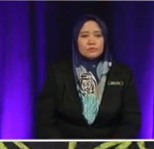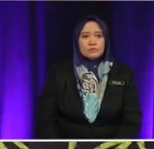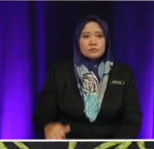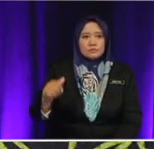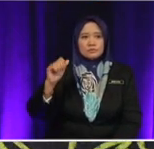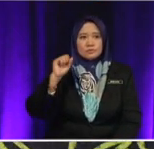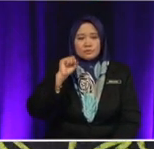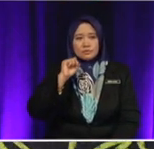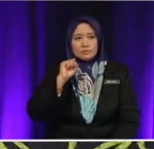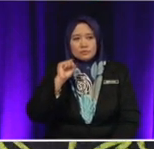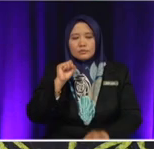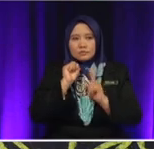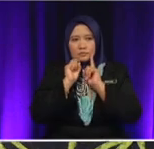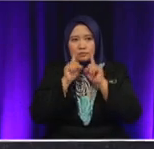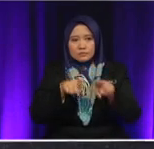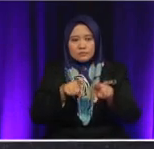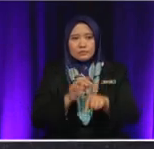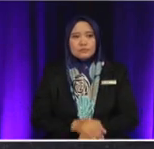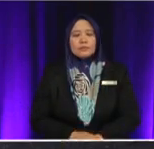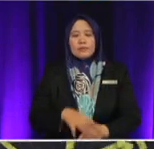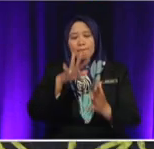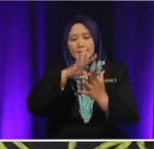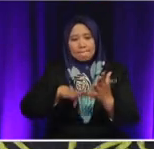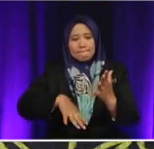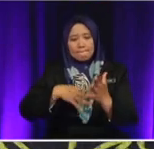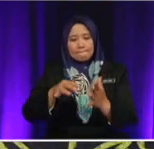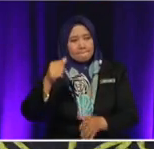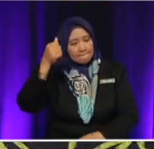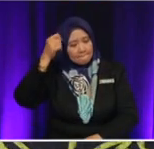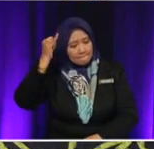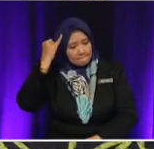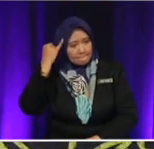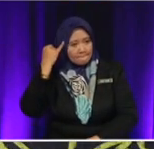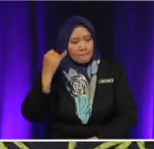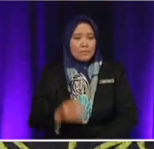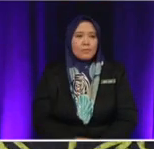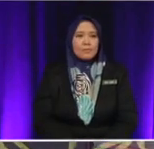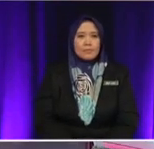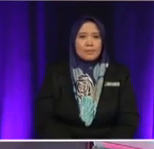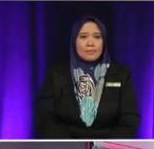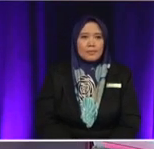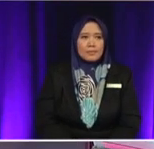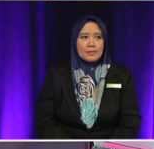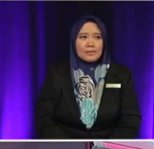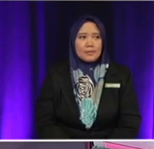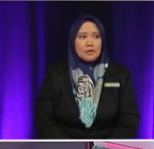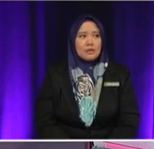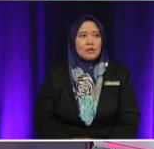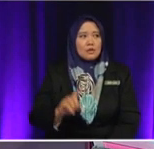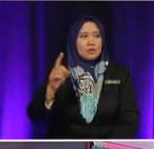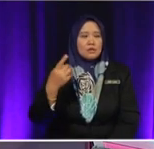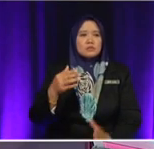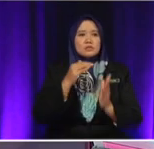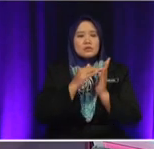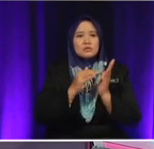lakukan pemetaan minda dan kumpulan nominat. Okey, sebab 4 markah saja. Okey, kita lihat sahaja caranya, cikgu. Bahagian